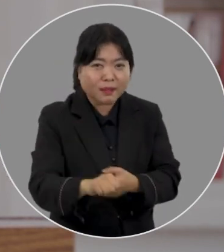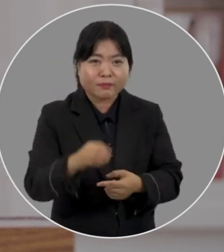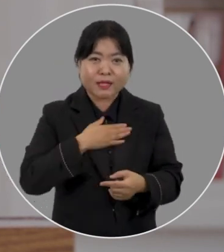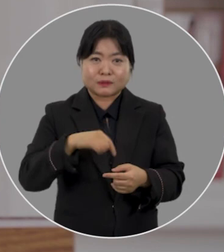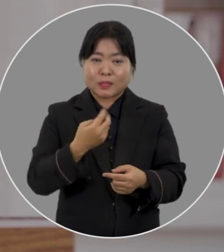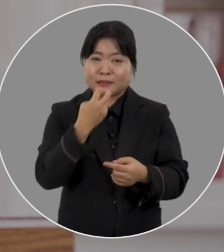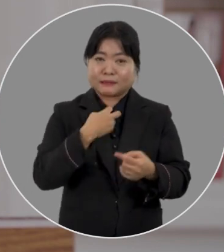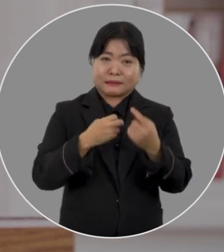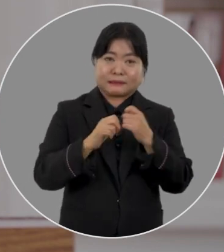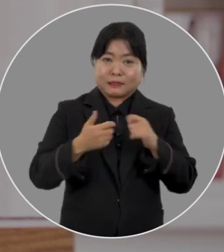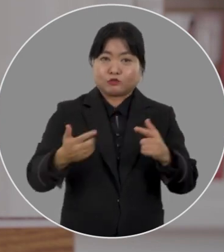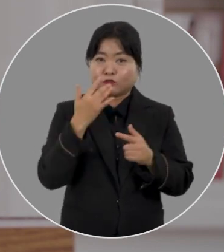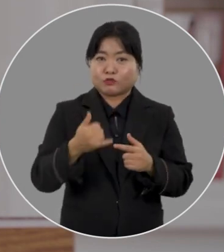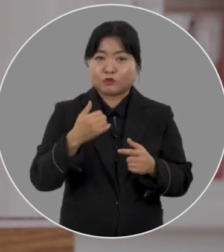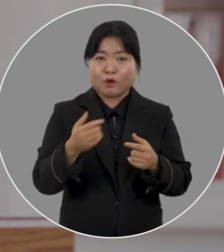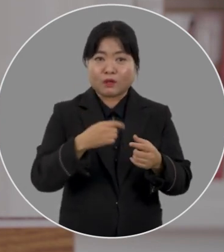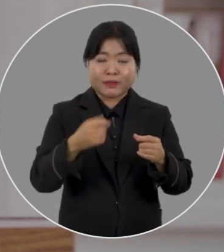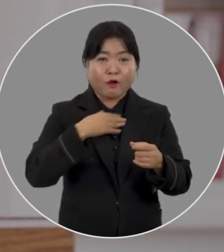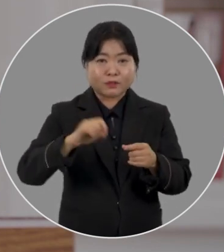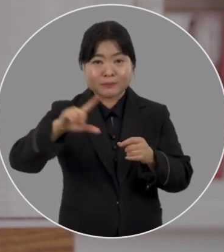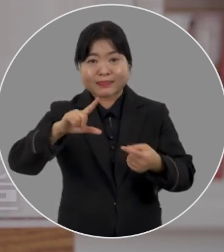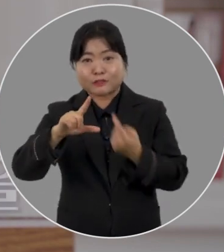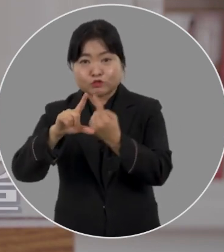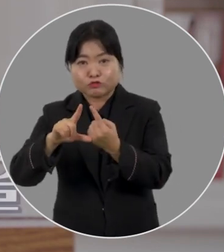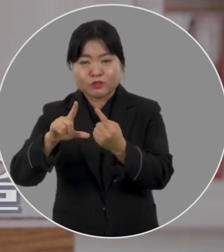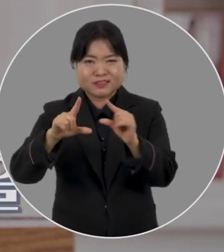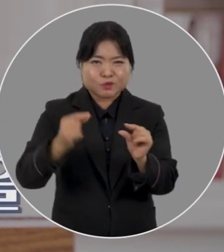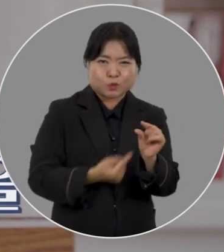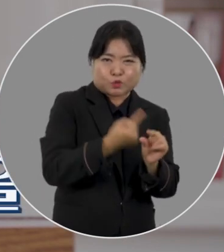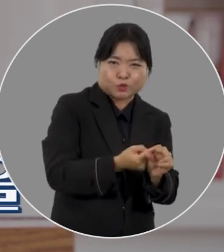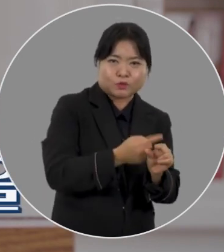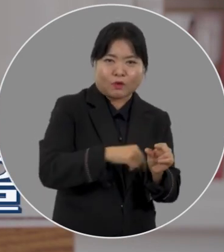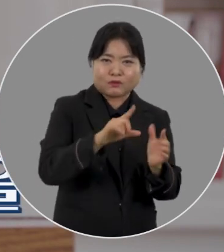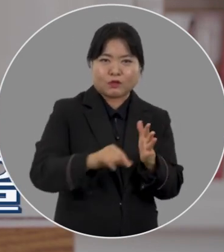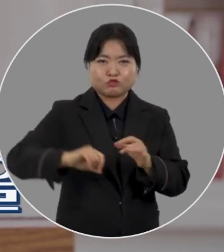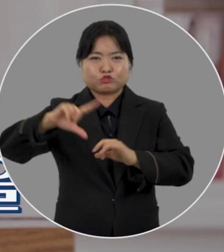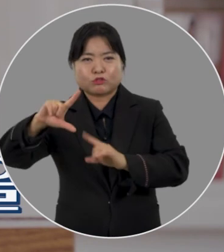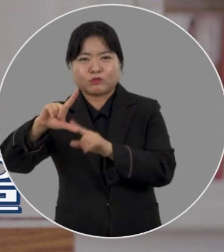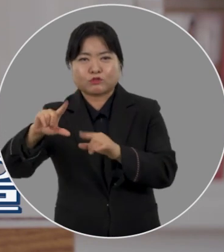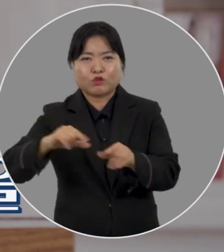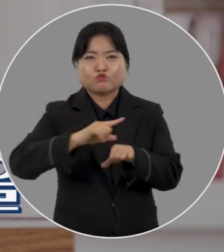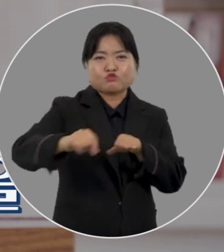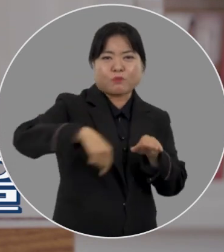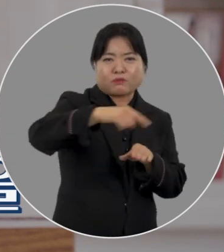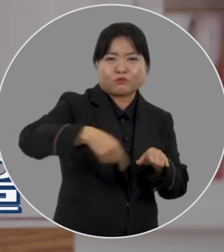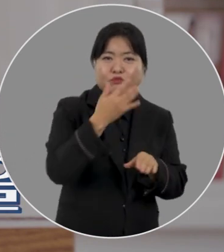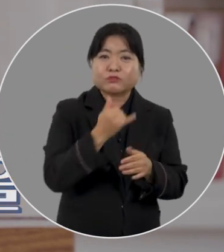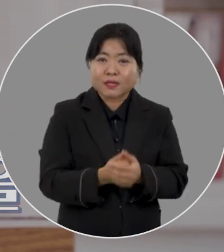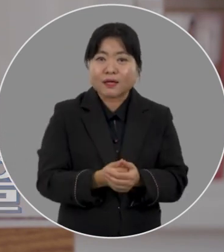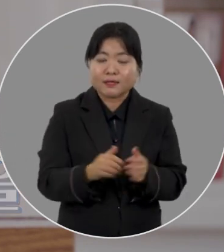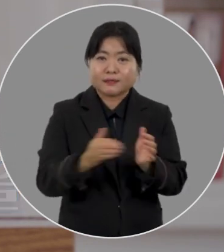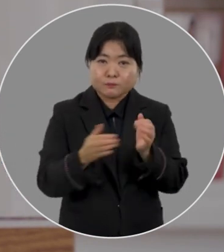다수가 될 수 있고 또 어떤 집단의 소수가 될 수 있고 어떤 곳에서는 상황에서는 주류가 될 수 있고 어떤 데는 주변부가 될 수 있다. 그래서